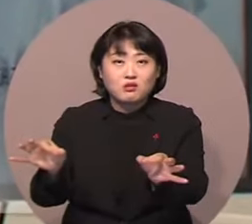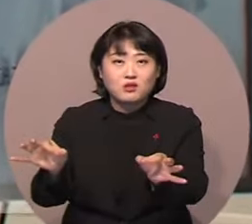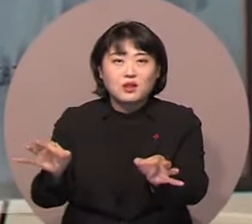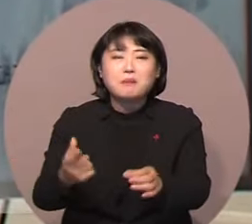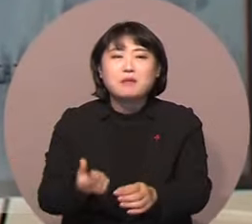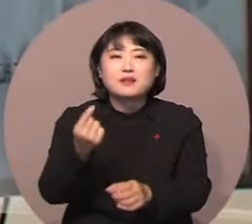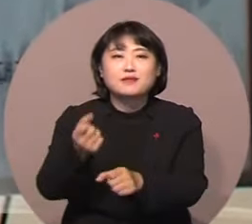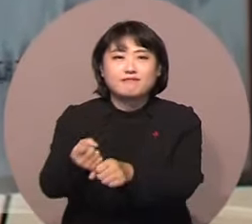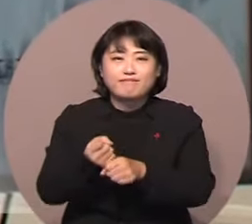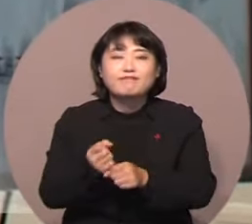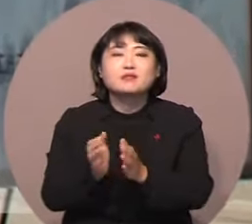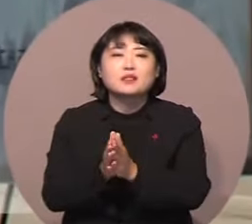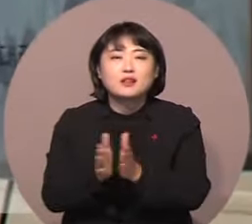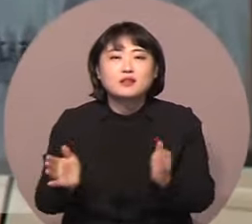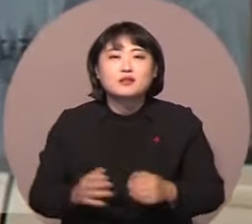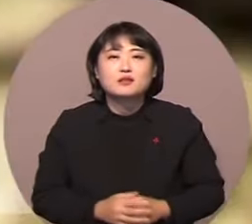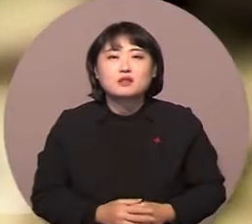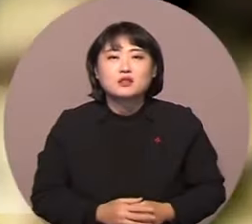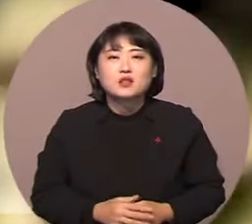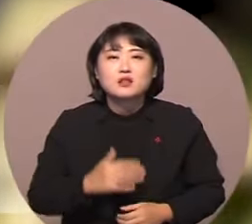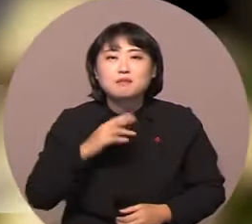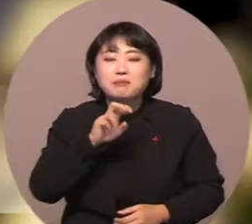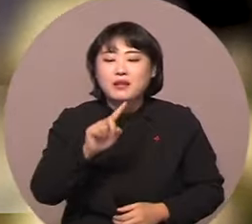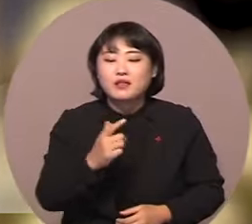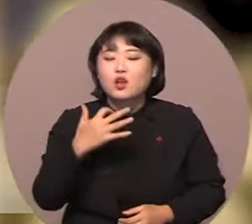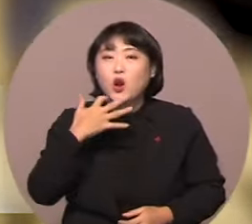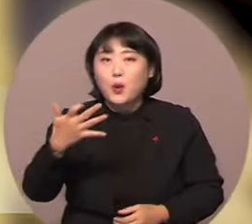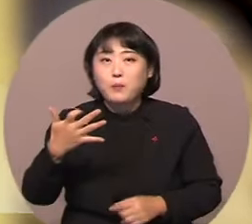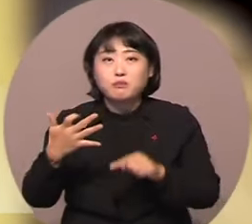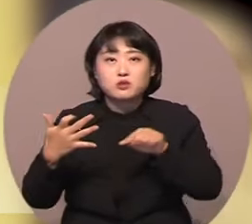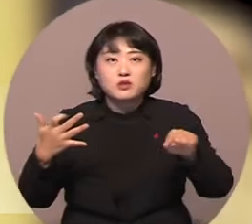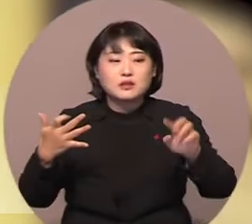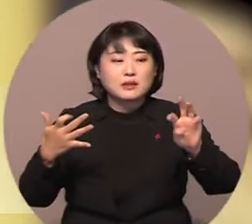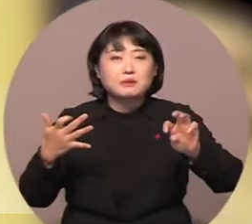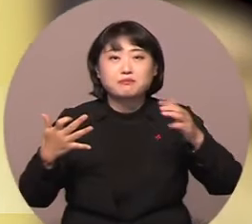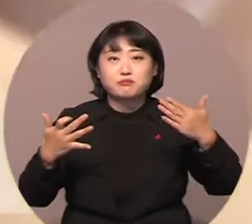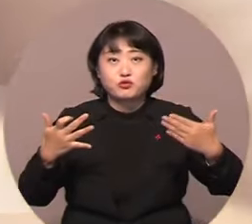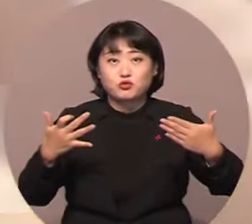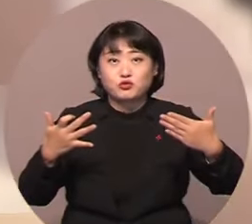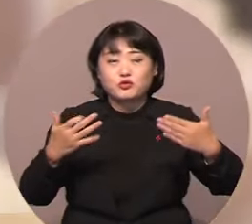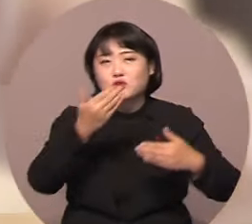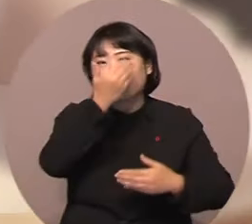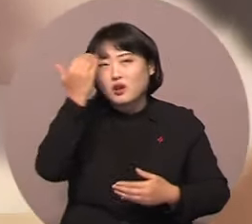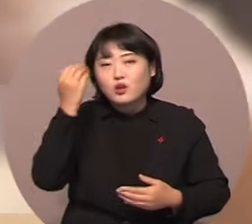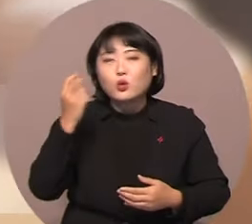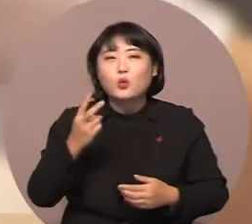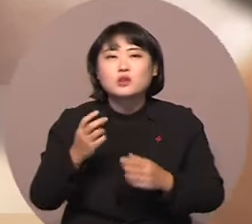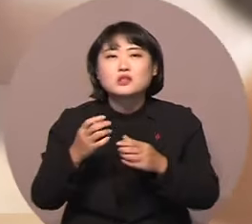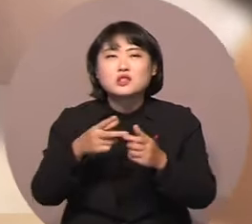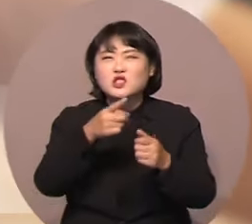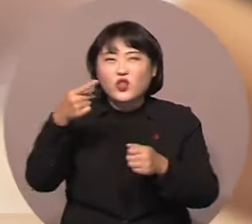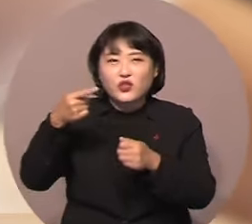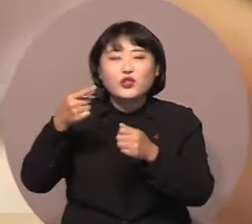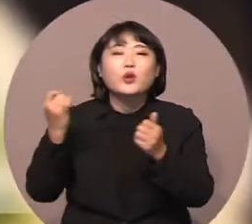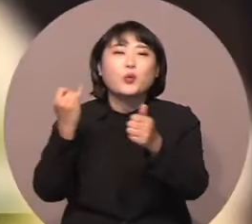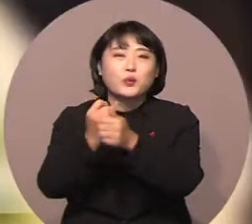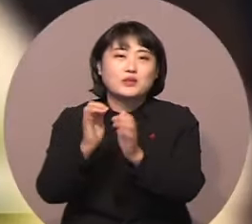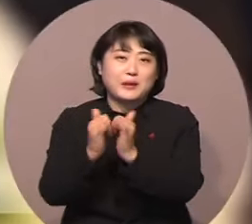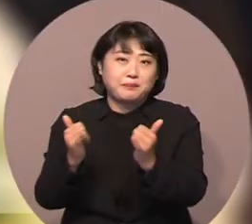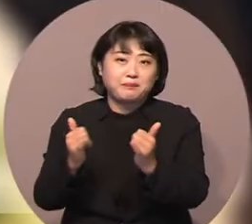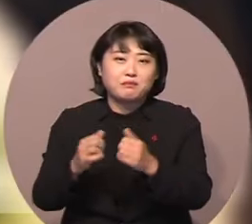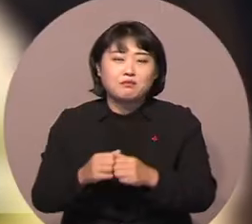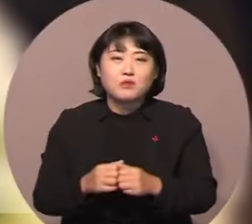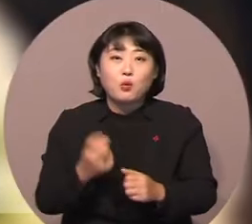조기 시행합니다 만 19살에서 39살의 청년들과 초혼 부부들이 대상으로